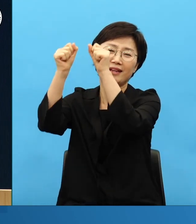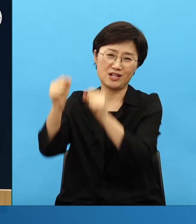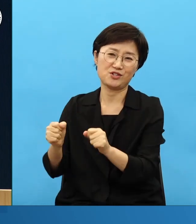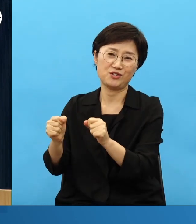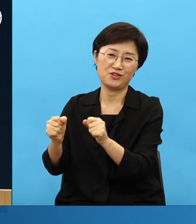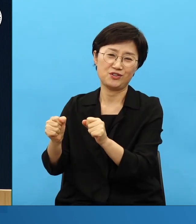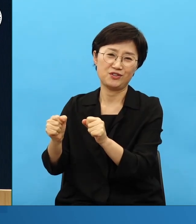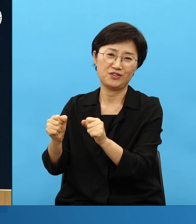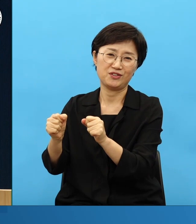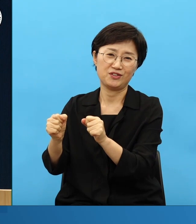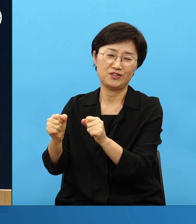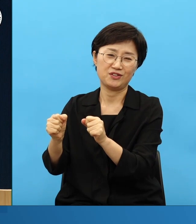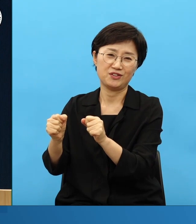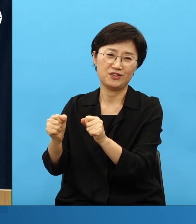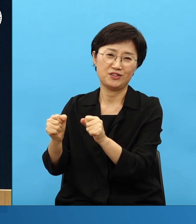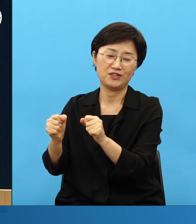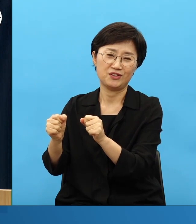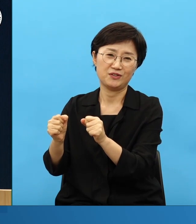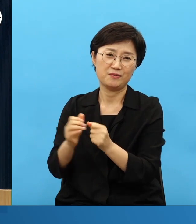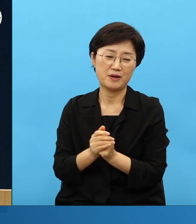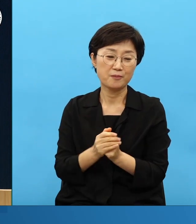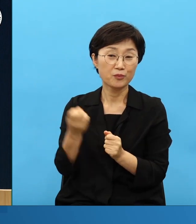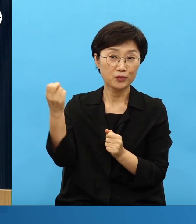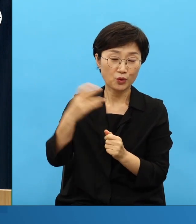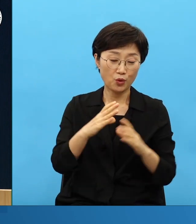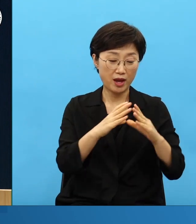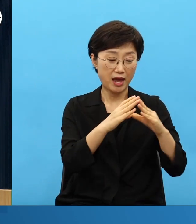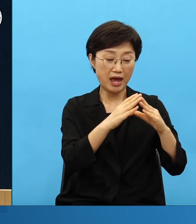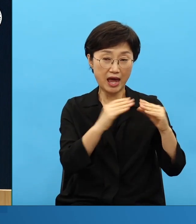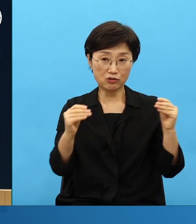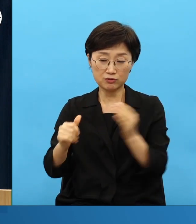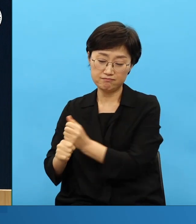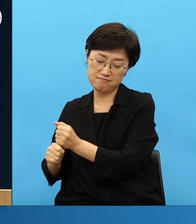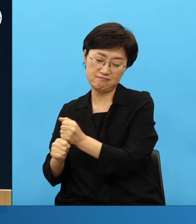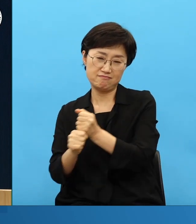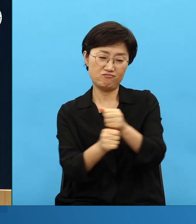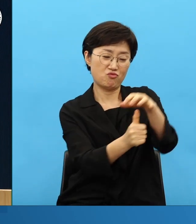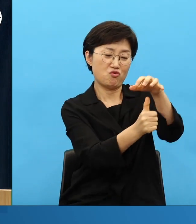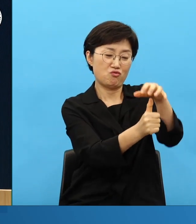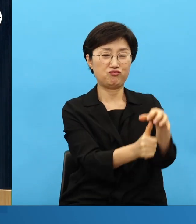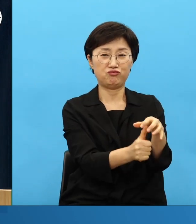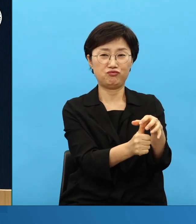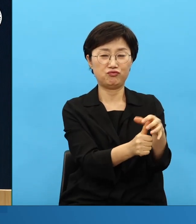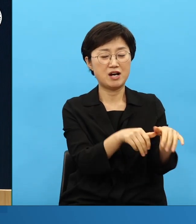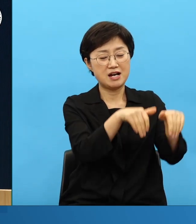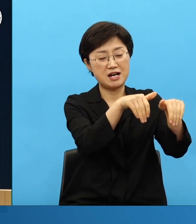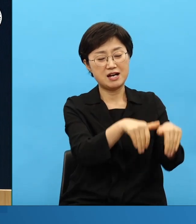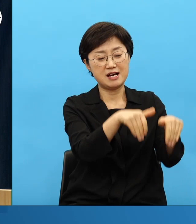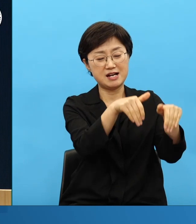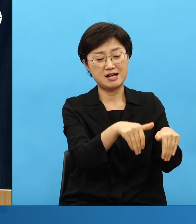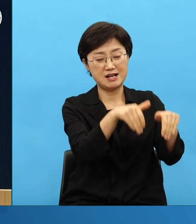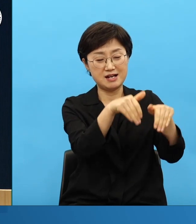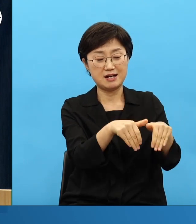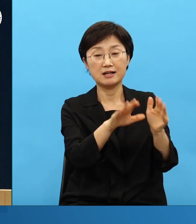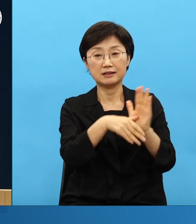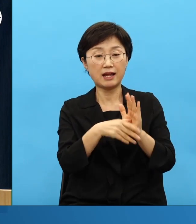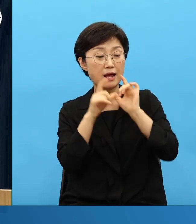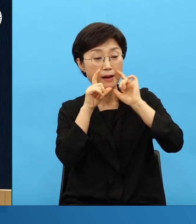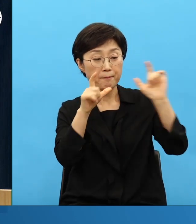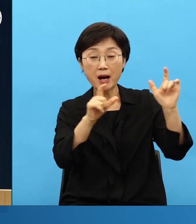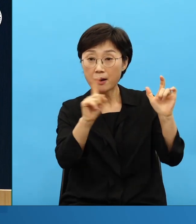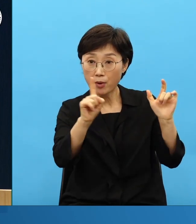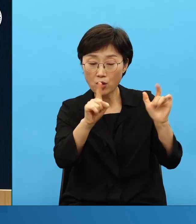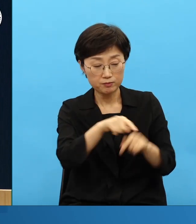저 애굽에 포로되어 갔을 때 피제사 드리는 날 해방될 것이다. When the Israelites were